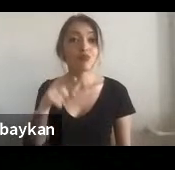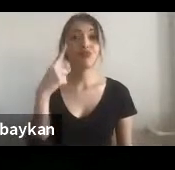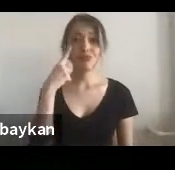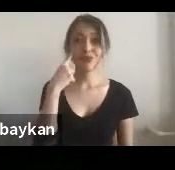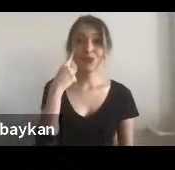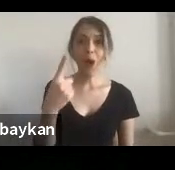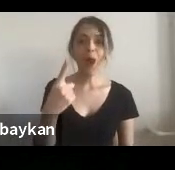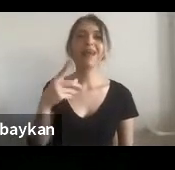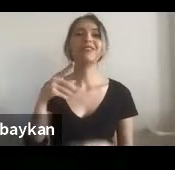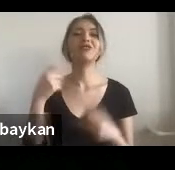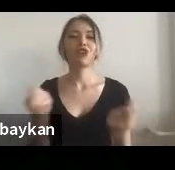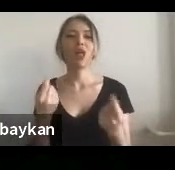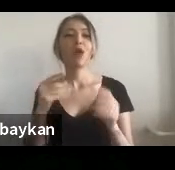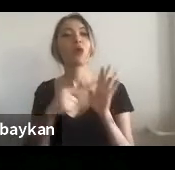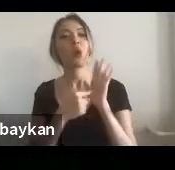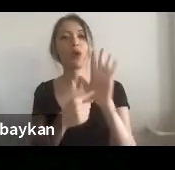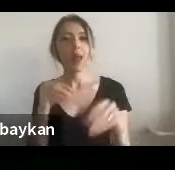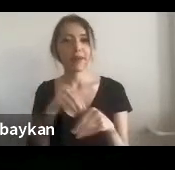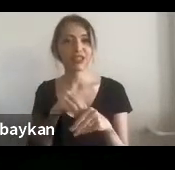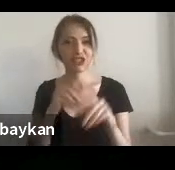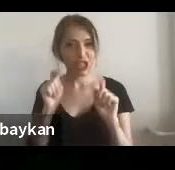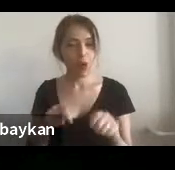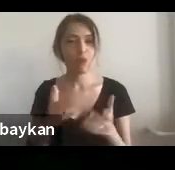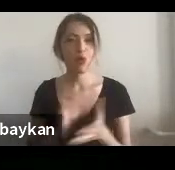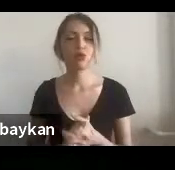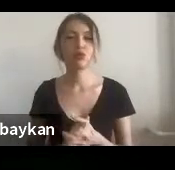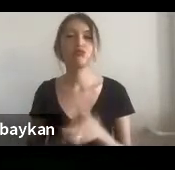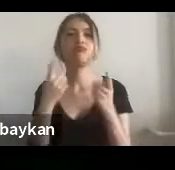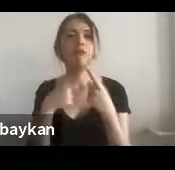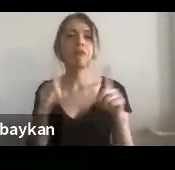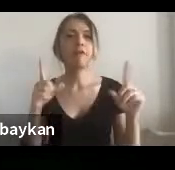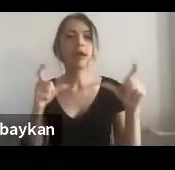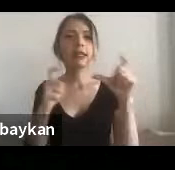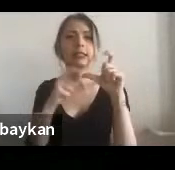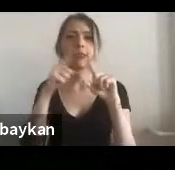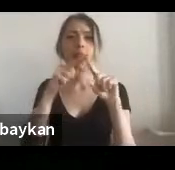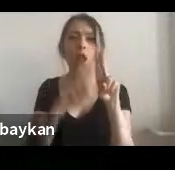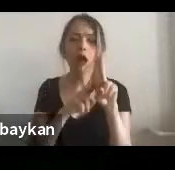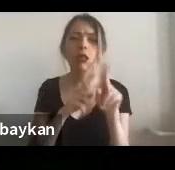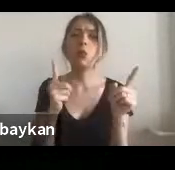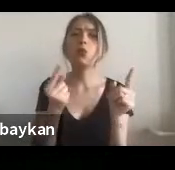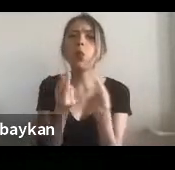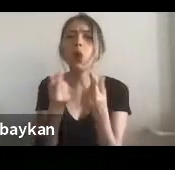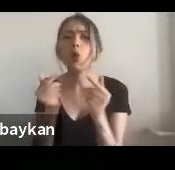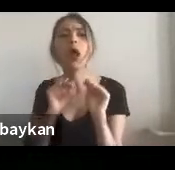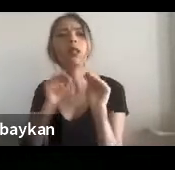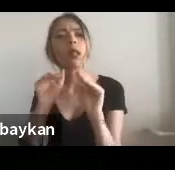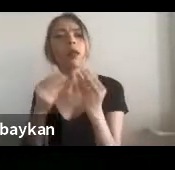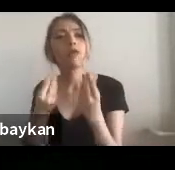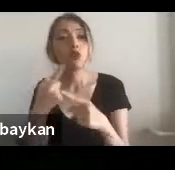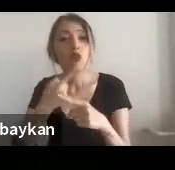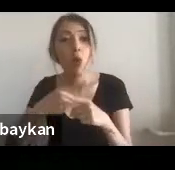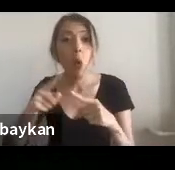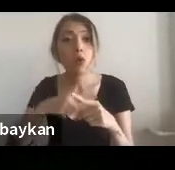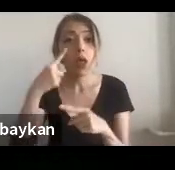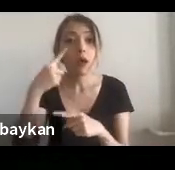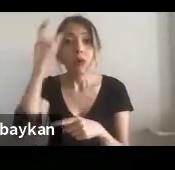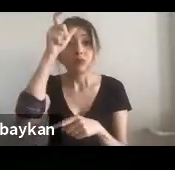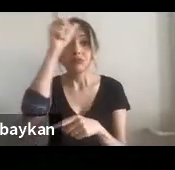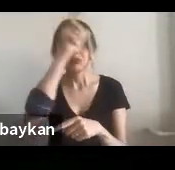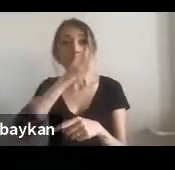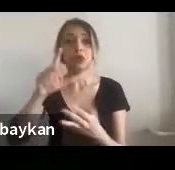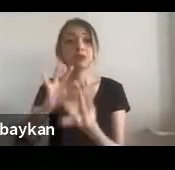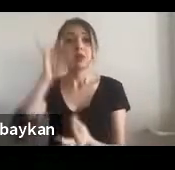uluslararası mekanizmalara kullanan sivil toplum örgütlerine küçük destekler vererek ortaklaşa Türkiye'de insan haklarının gelişimine